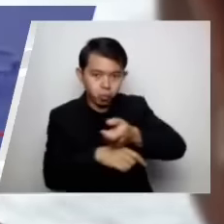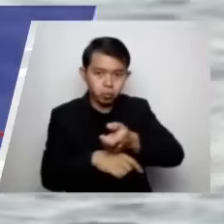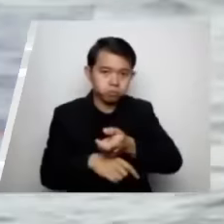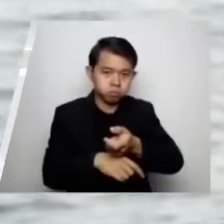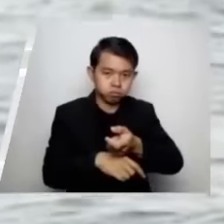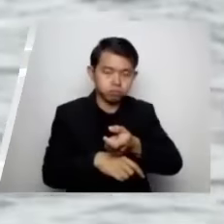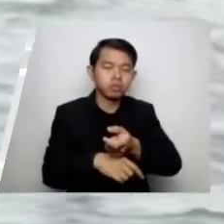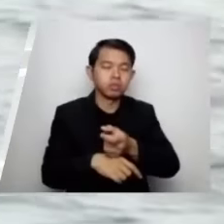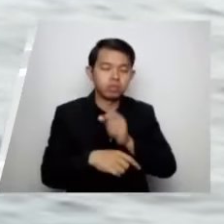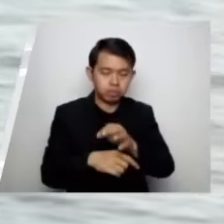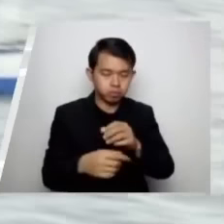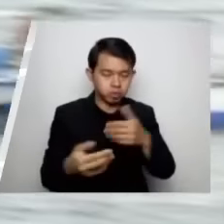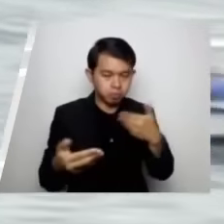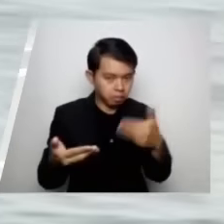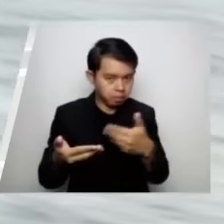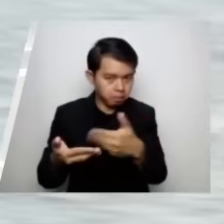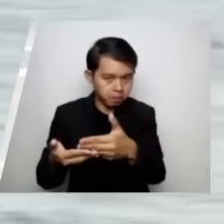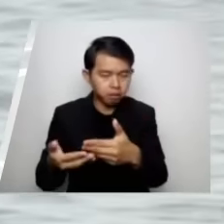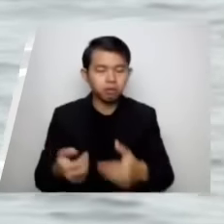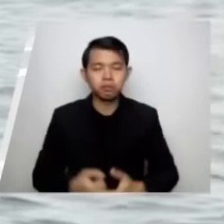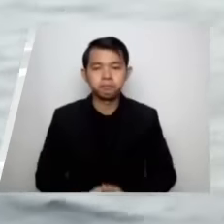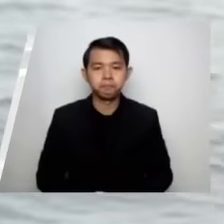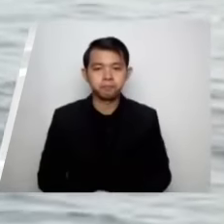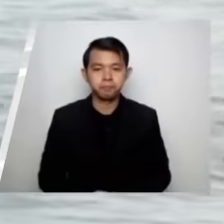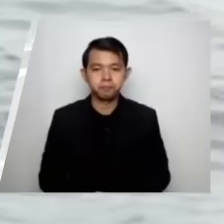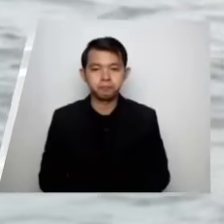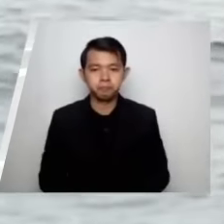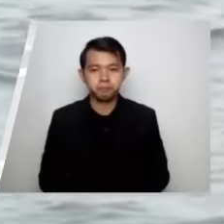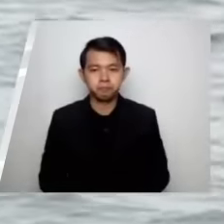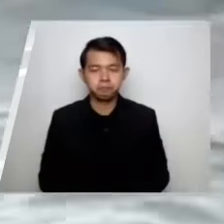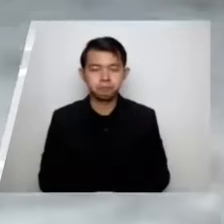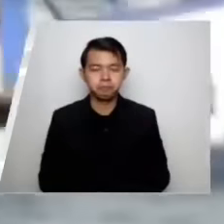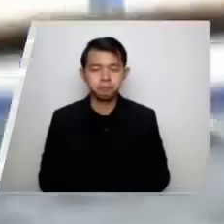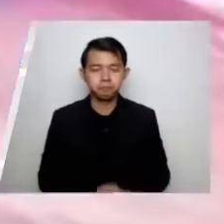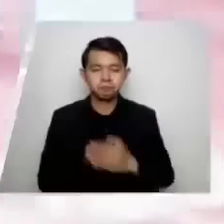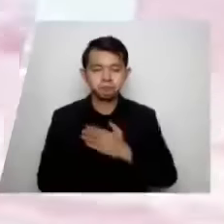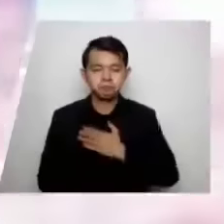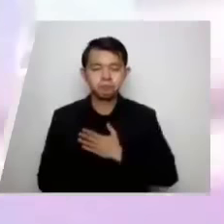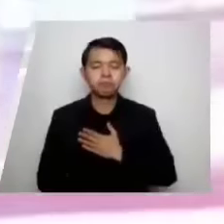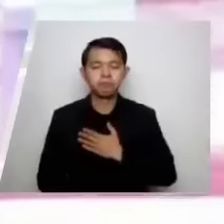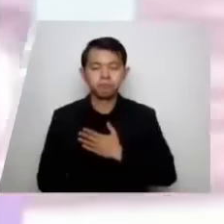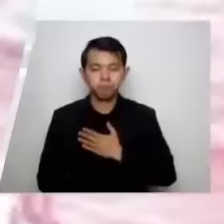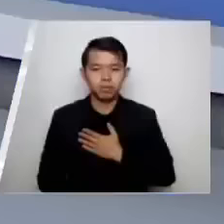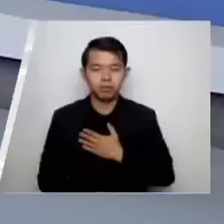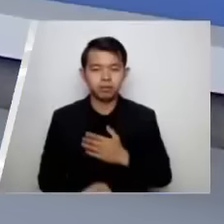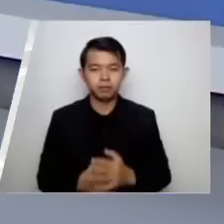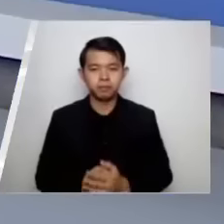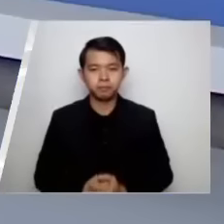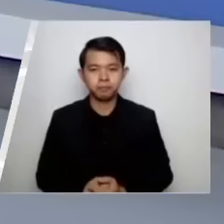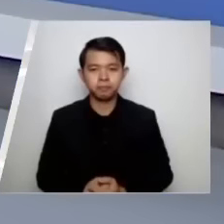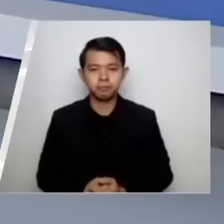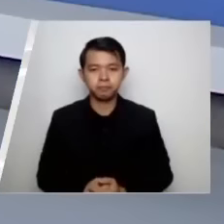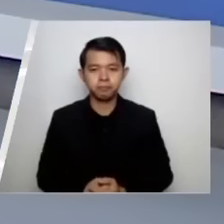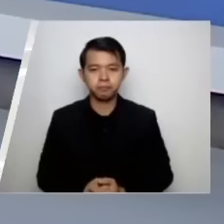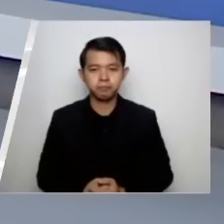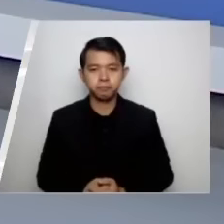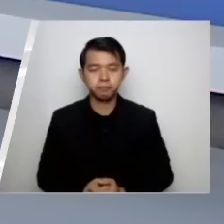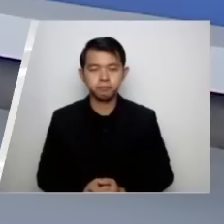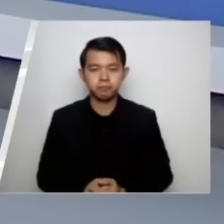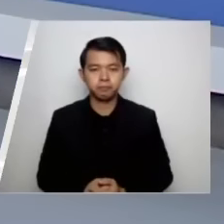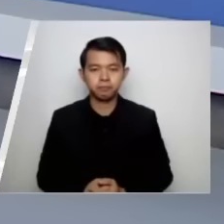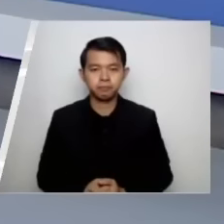daw. Para sa GMA Integrated News, JP Soriano ang inyong saksi. Ang Chinese Foreign